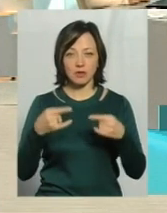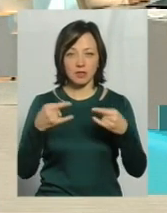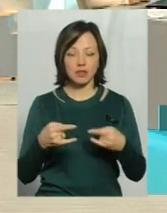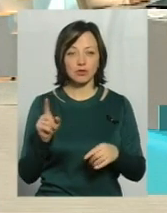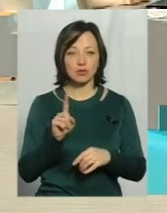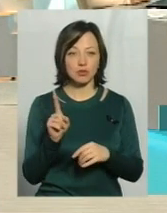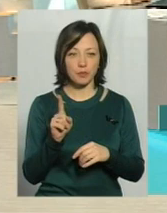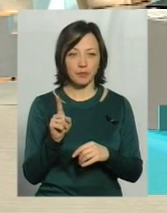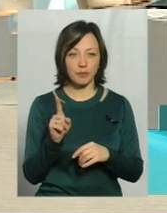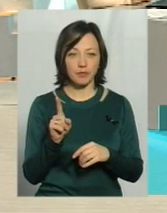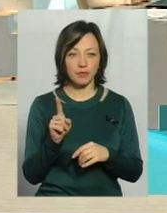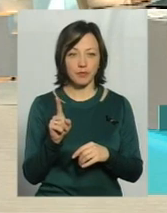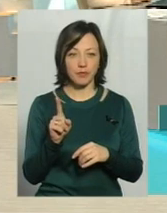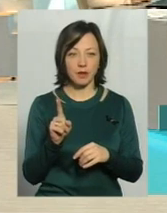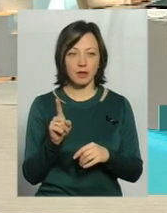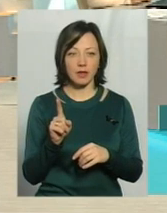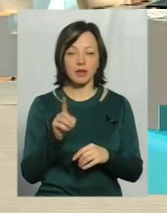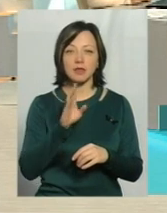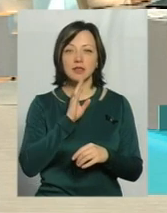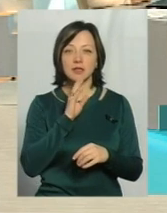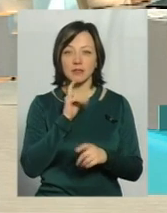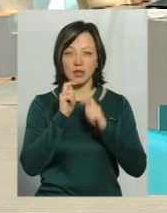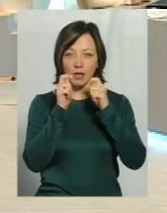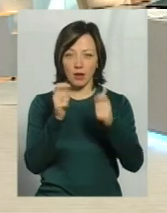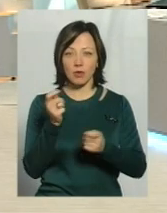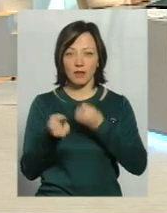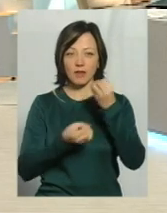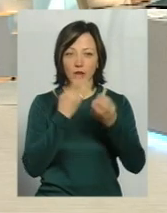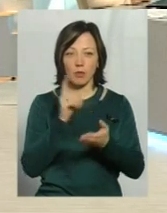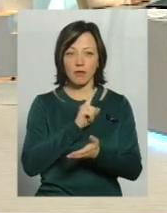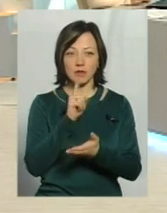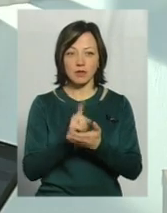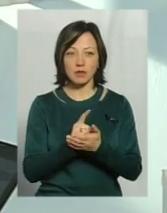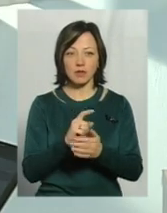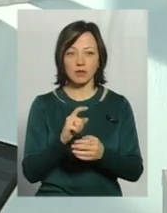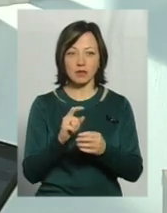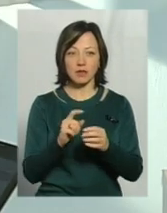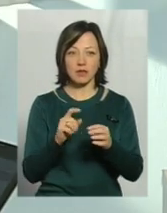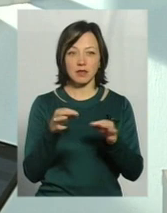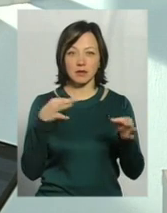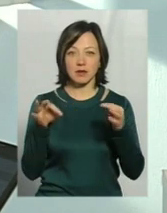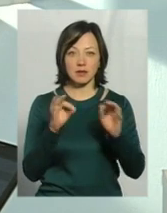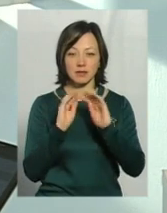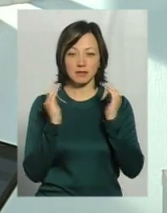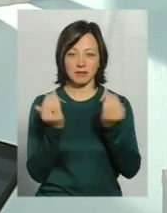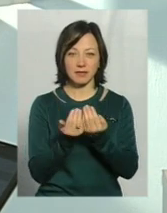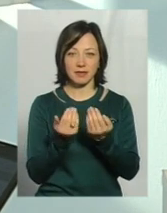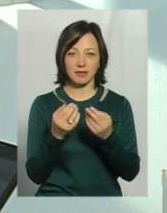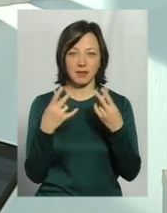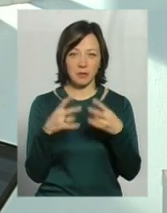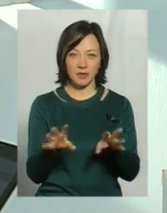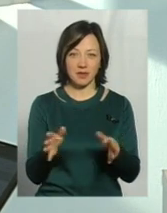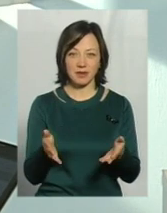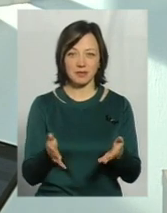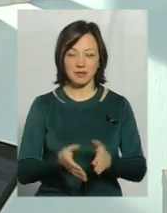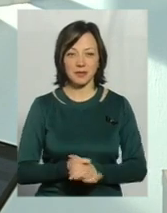що несуть дівчині квіти кавалер і обов'язково замотає целофаном. Їй той целофан не потрібний, йому він не